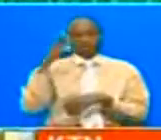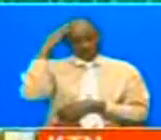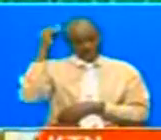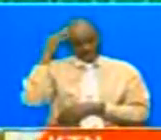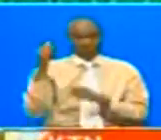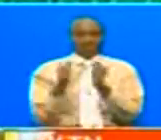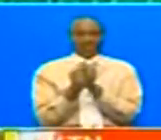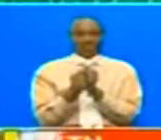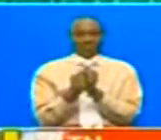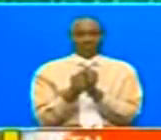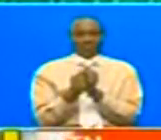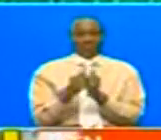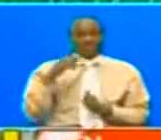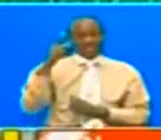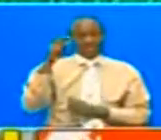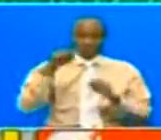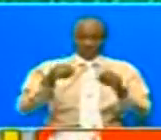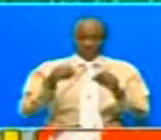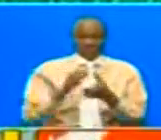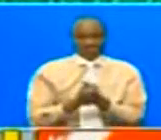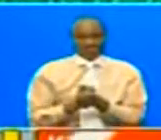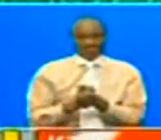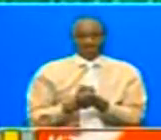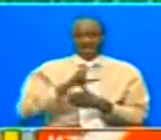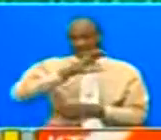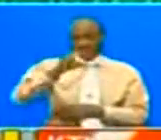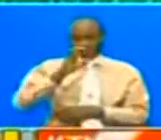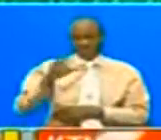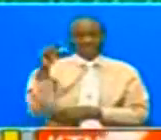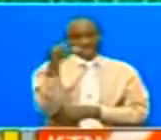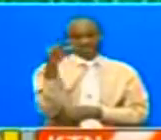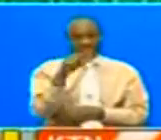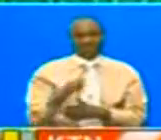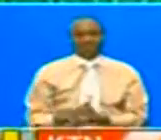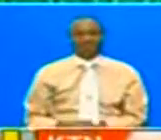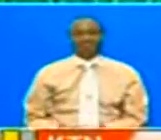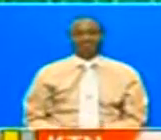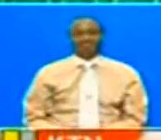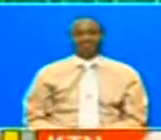Hamza Yusuf, KTN, leo Mbalambala katika kaunti ya Garissa.